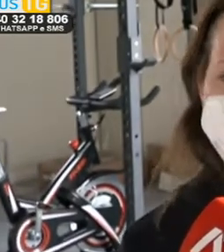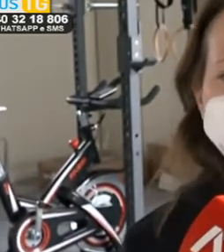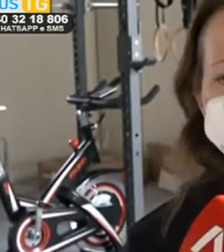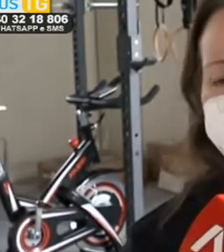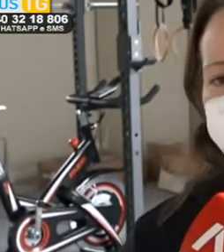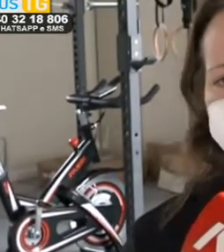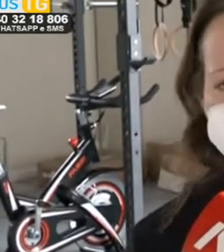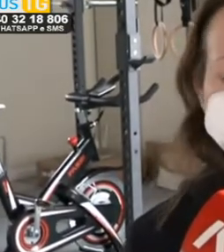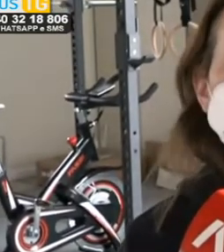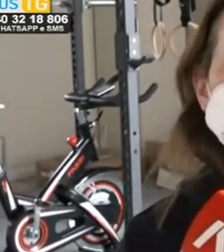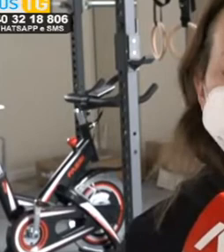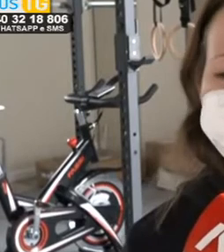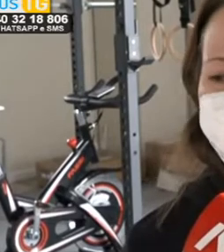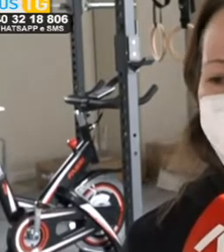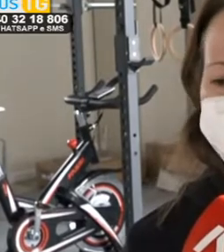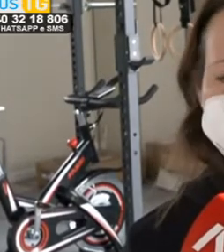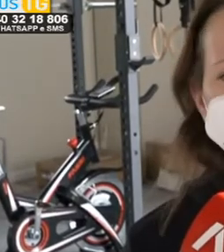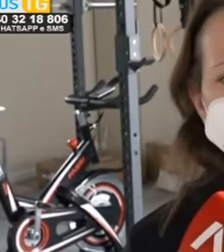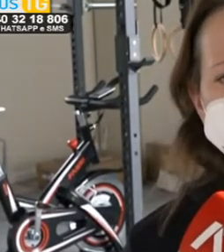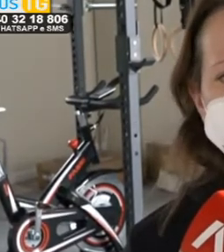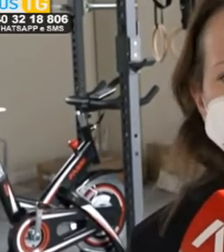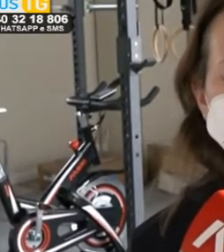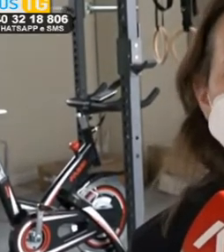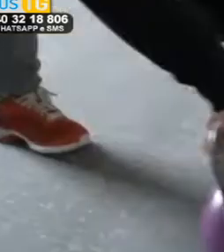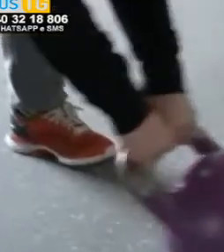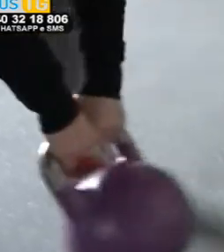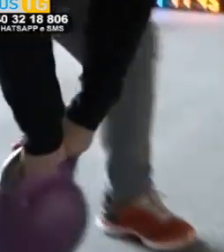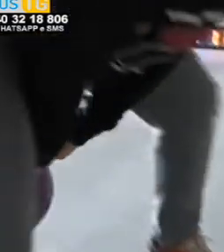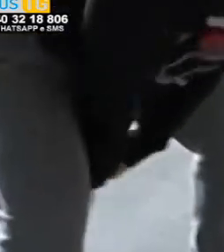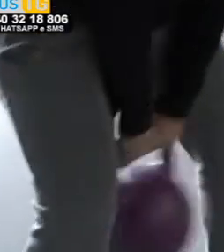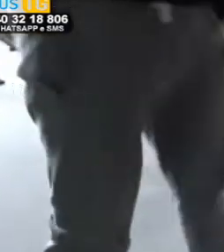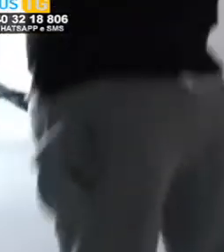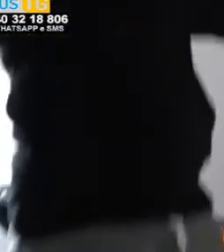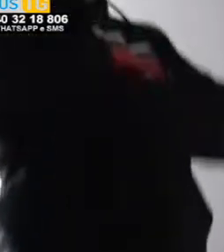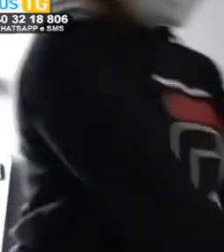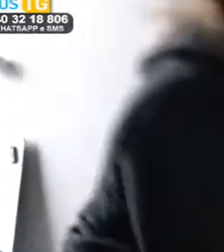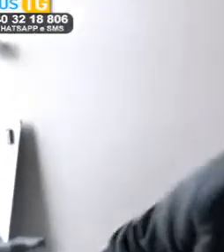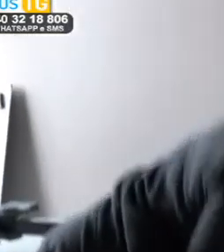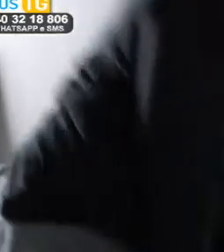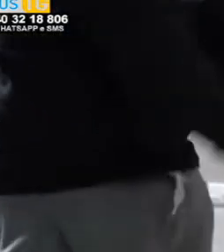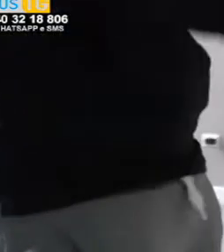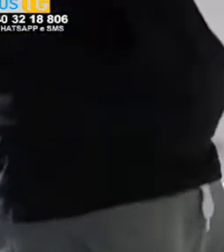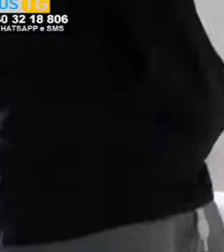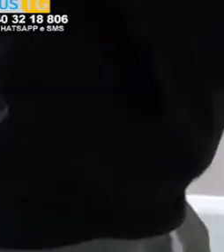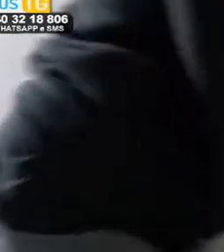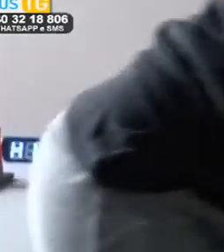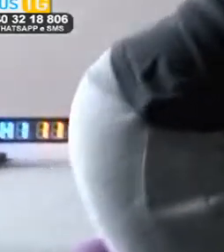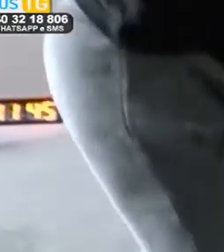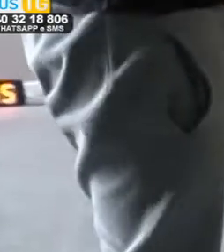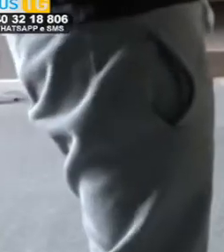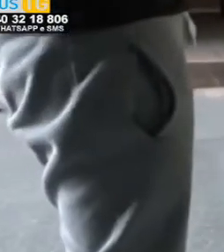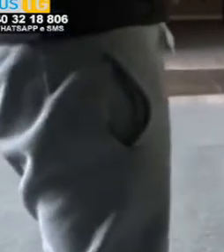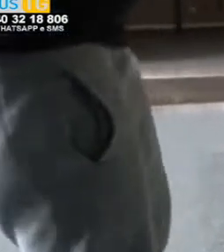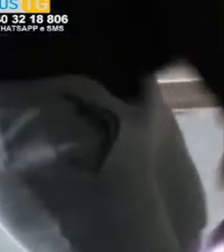fatto io, andando a domicilio, caricando gli attrezzi sulla macchina. Chiara ha deciso di aprire la sua attività nel settembre del 2020.